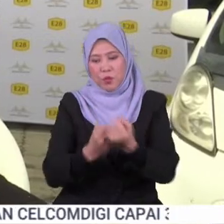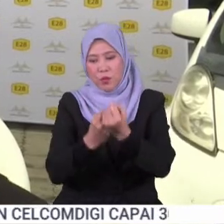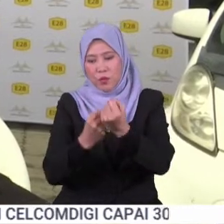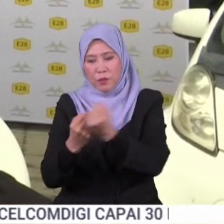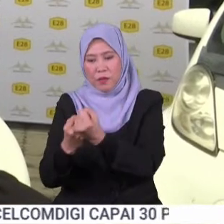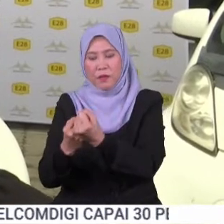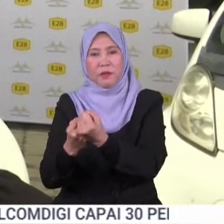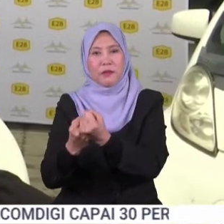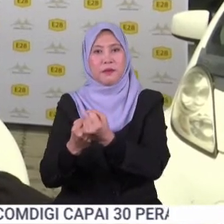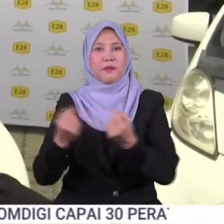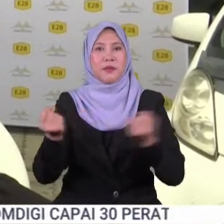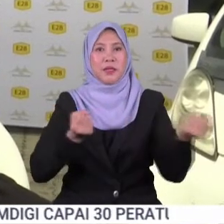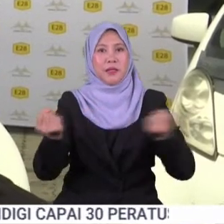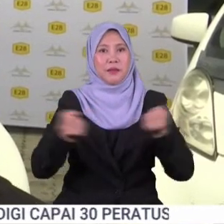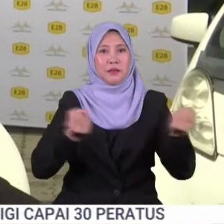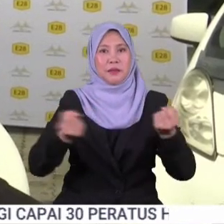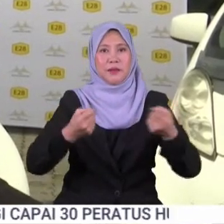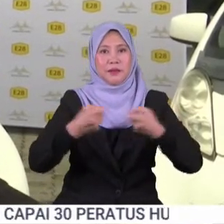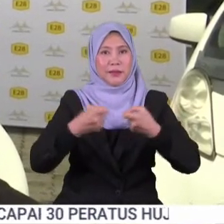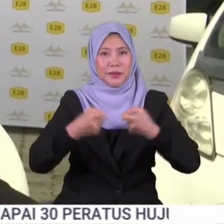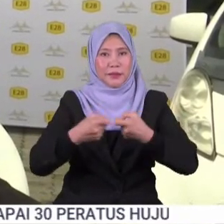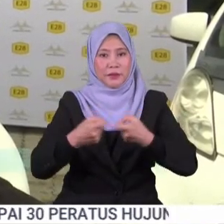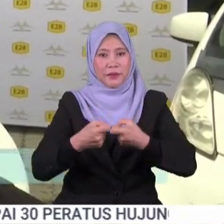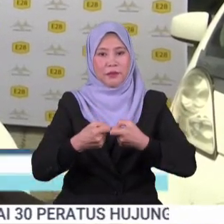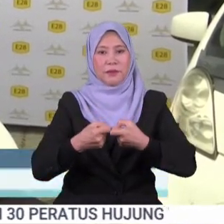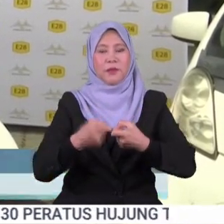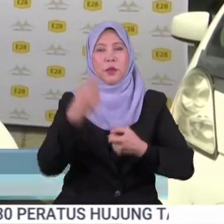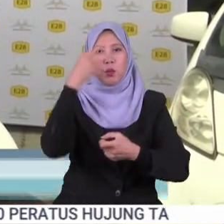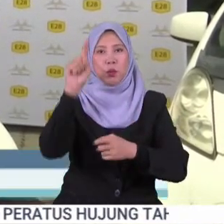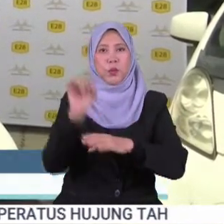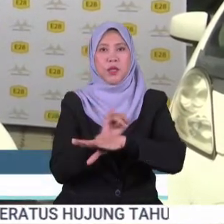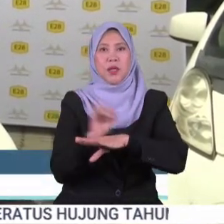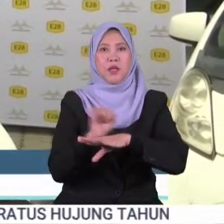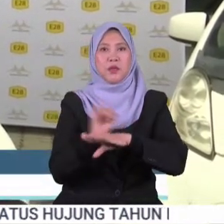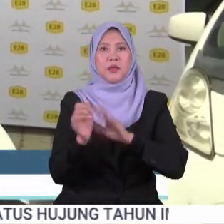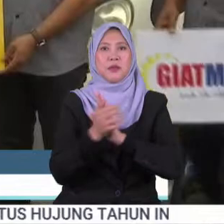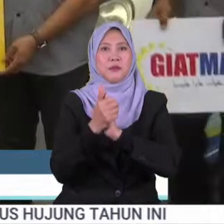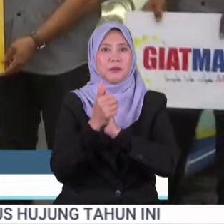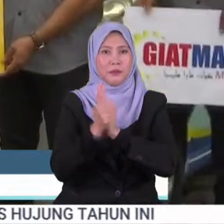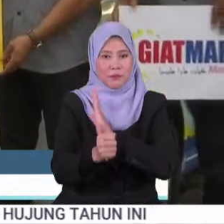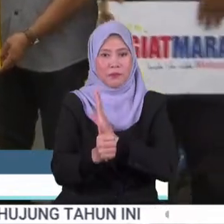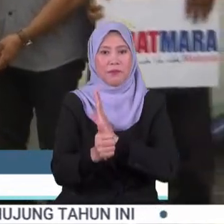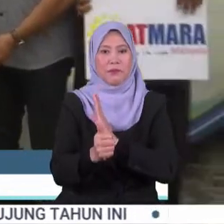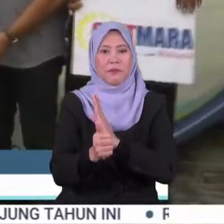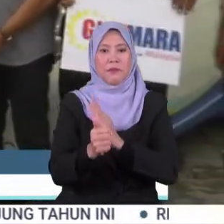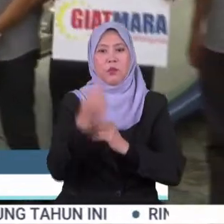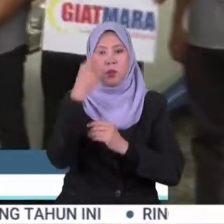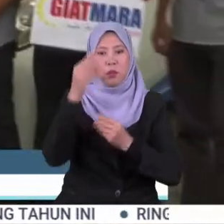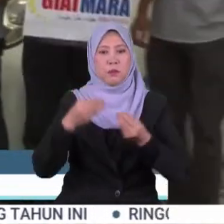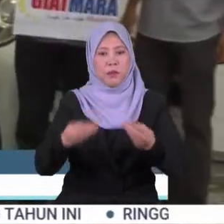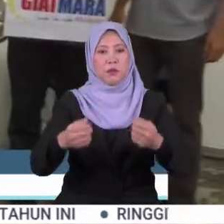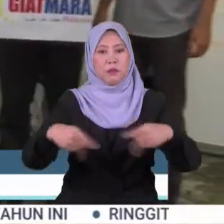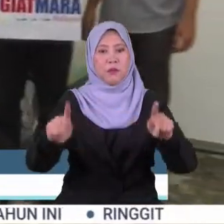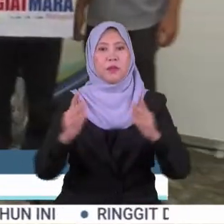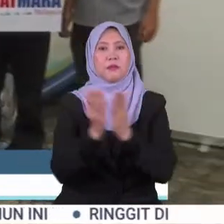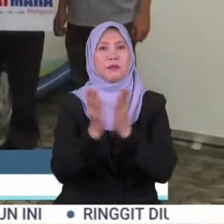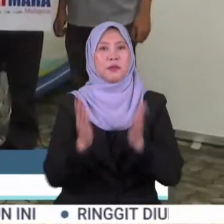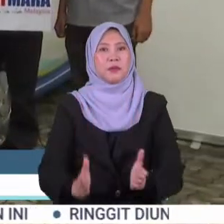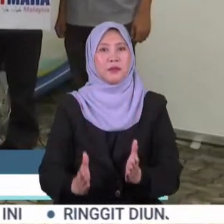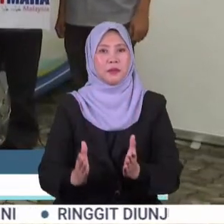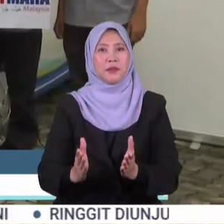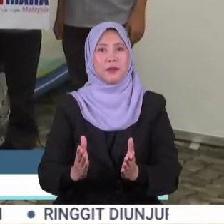sumbangan kereta elektrik ini untuk industri-industri kemahiran dan teknologi tempatan ini ada untuk memberi peluang pelajar-pelajar